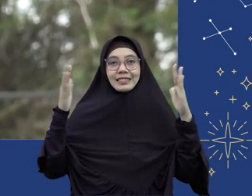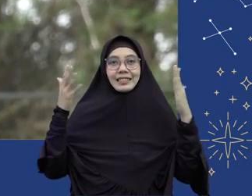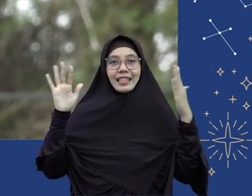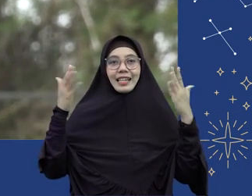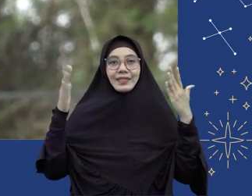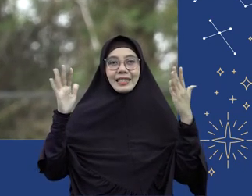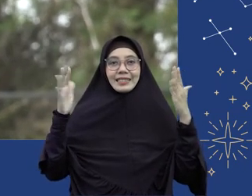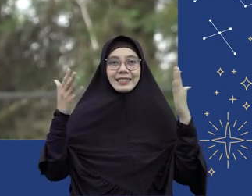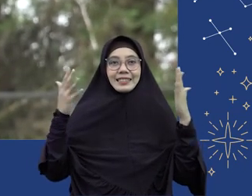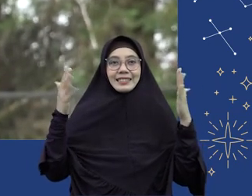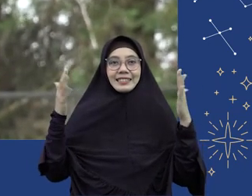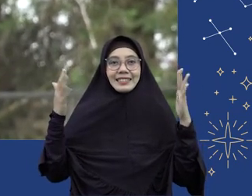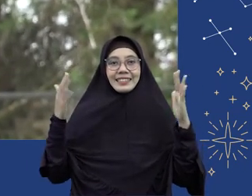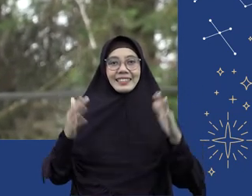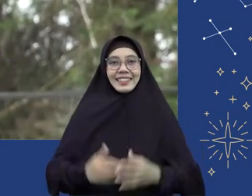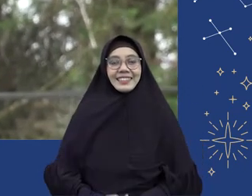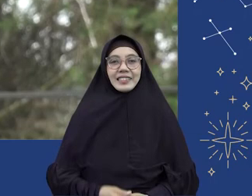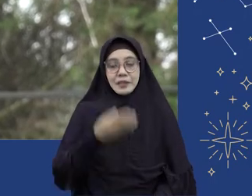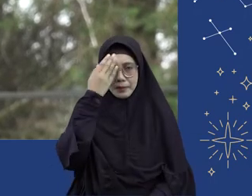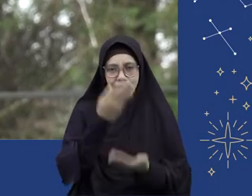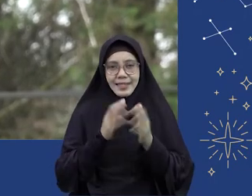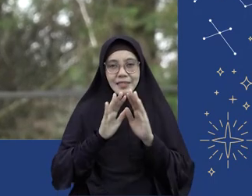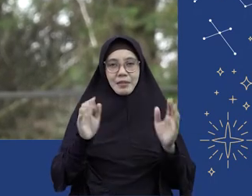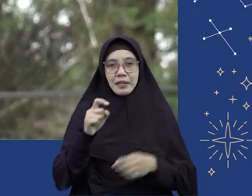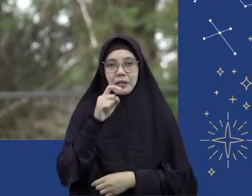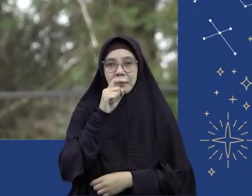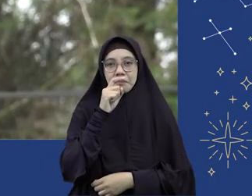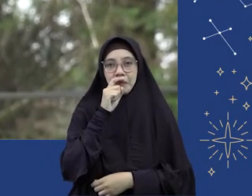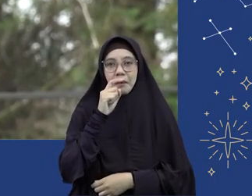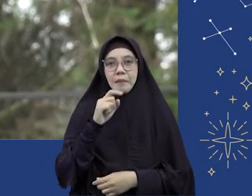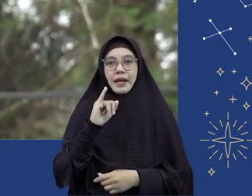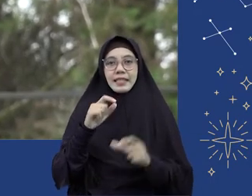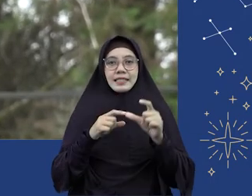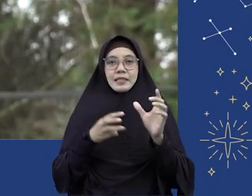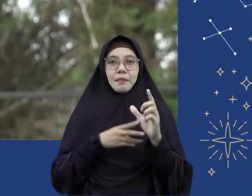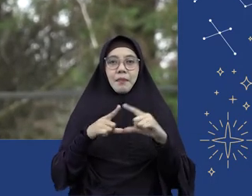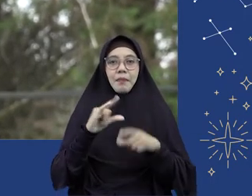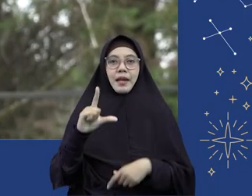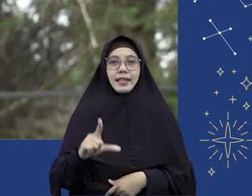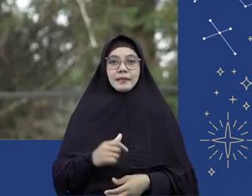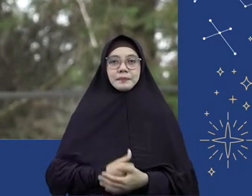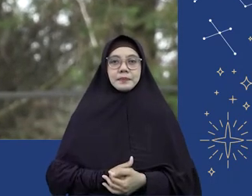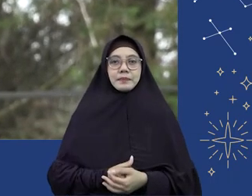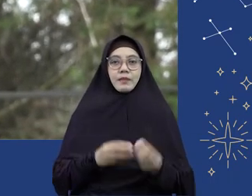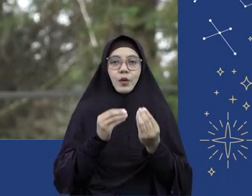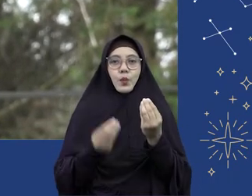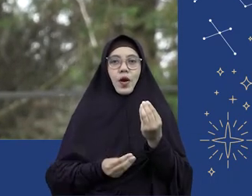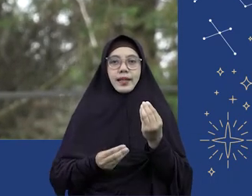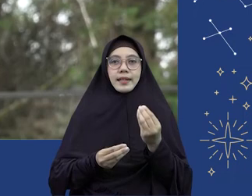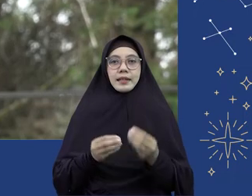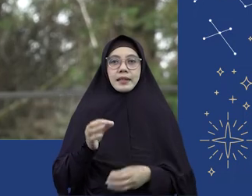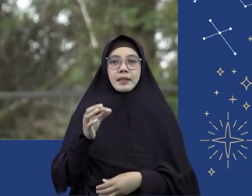Waalaikumsalam warahmatullahi wabarakatuh Terima kasih banyak bapak Doktor Insinyur Risma yang mewakili Bapak menteri kominfo